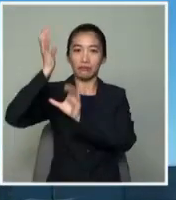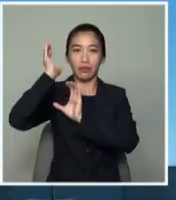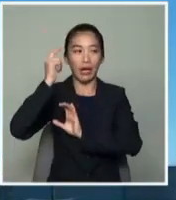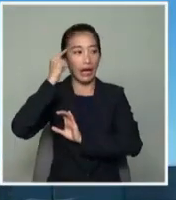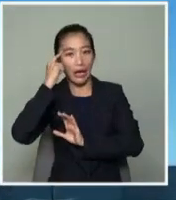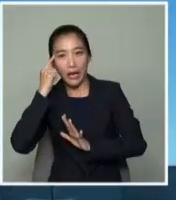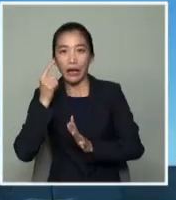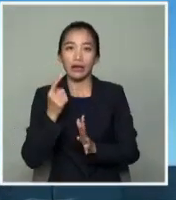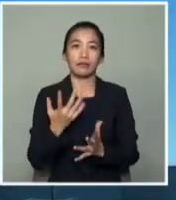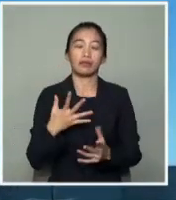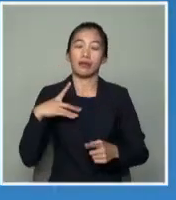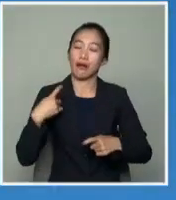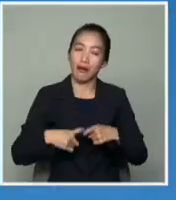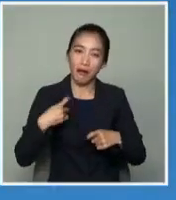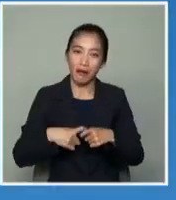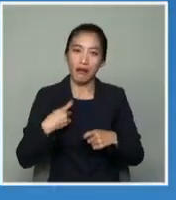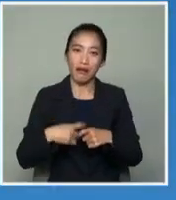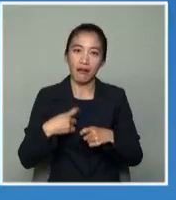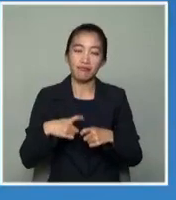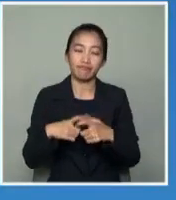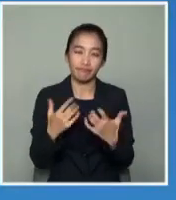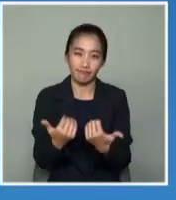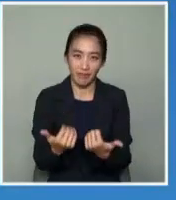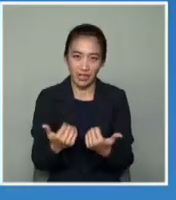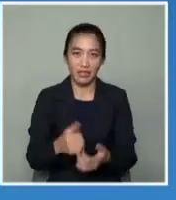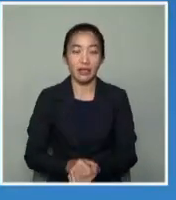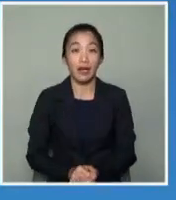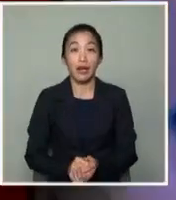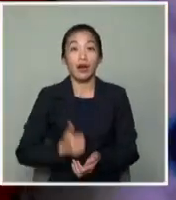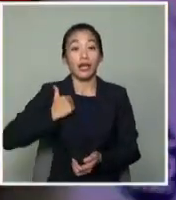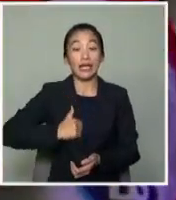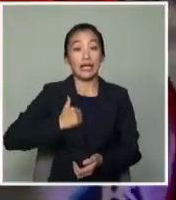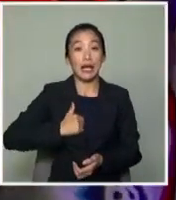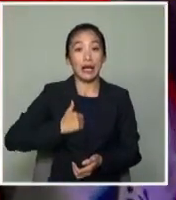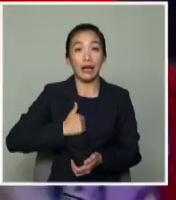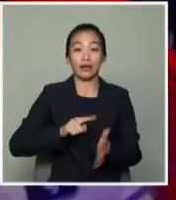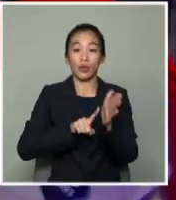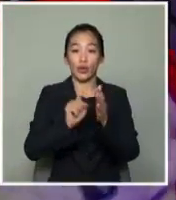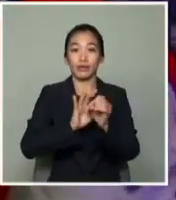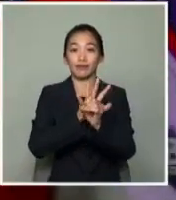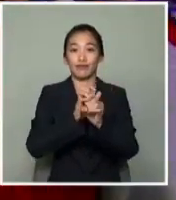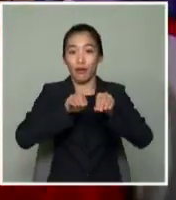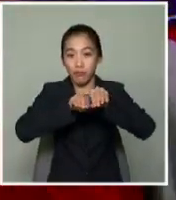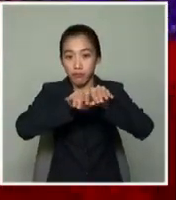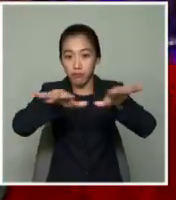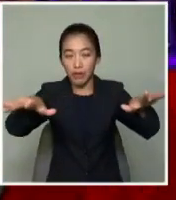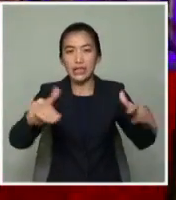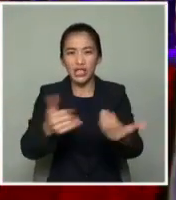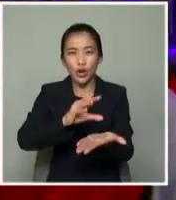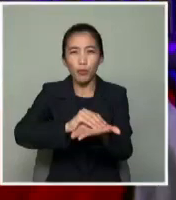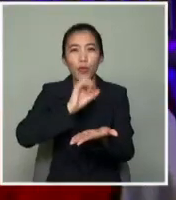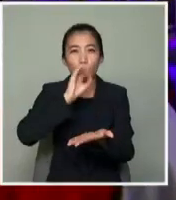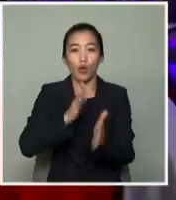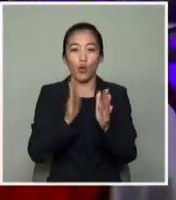ครั้งนี้แล้วสถานการณ์การแพร่ระบาดของโควิด -19 ล่าสุดในแคนาดานะคะตอนนี้มีข้อมูลพบผู้ติดเชื้อสะส